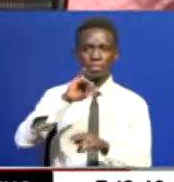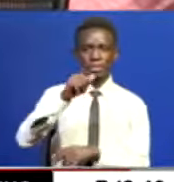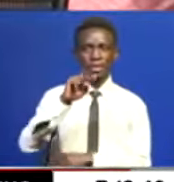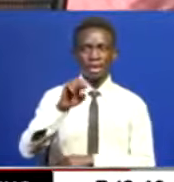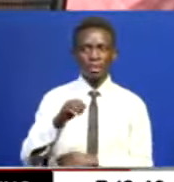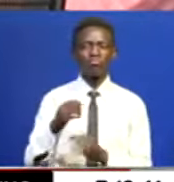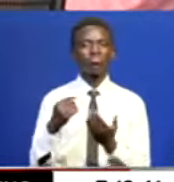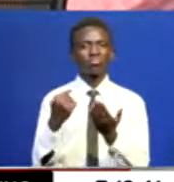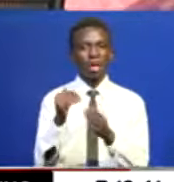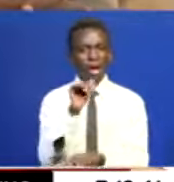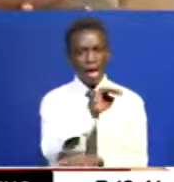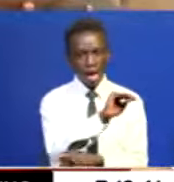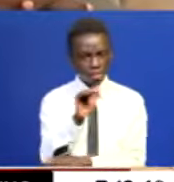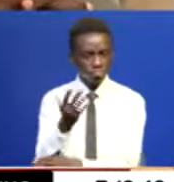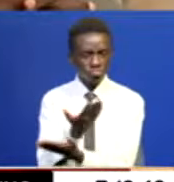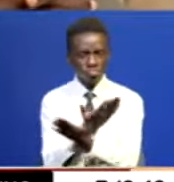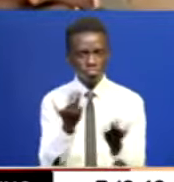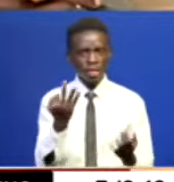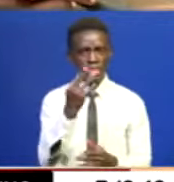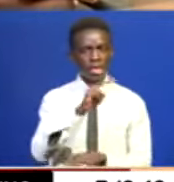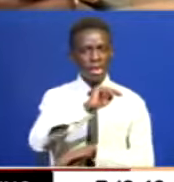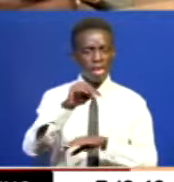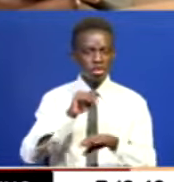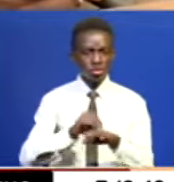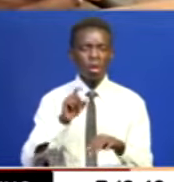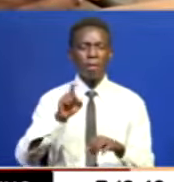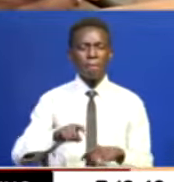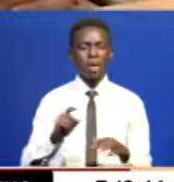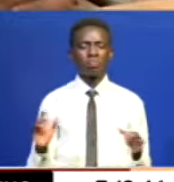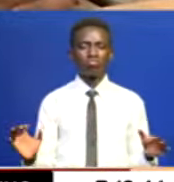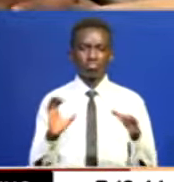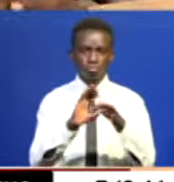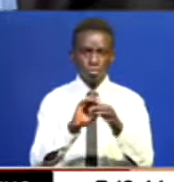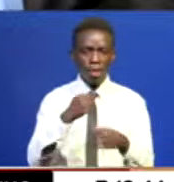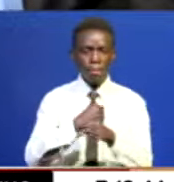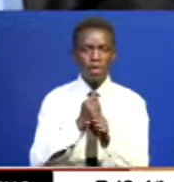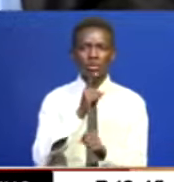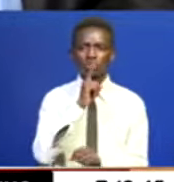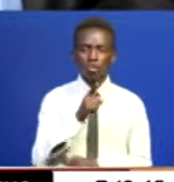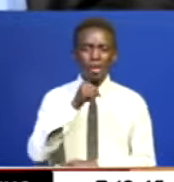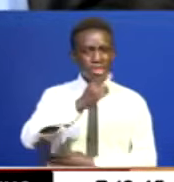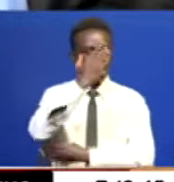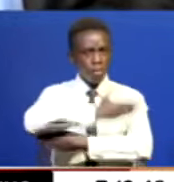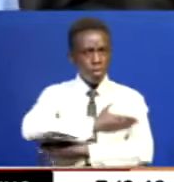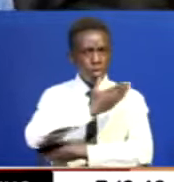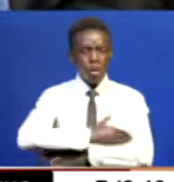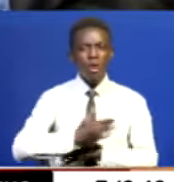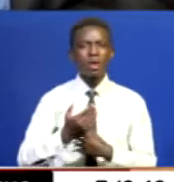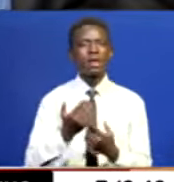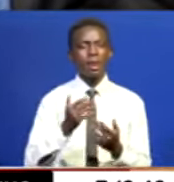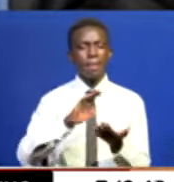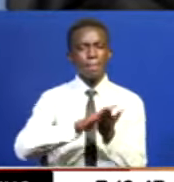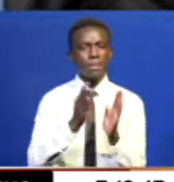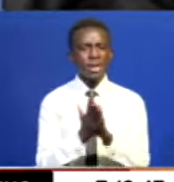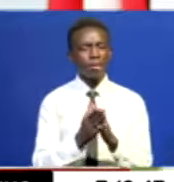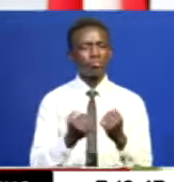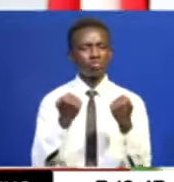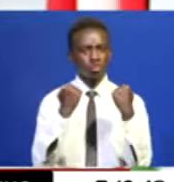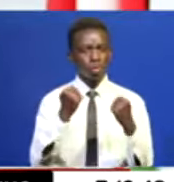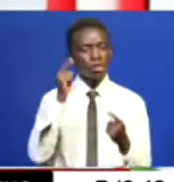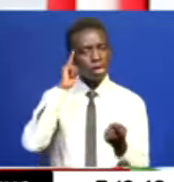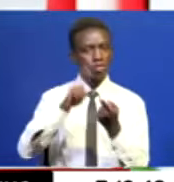matatu kushirikiana katika kuhakikisha eneo hilo la mpakani linaimarika ili kuwavutia wawekezaji na